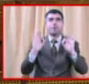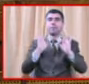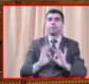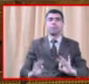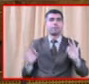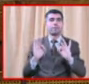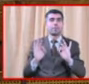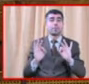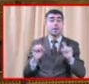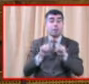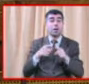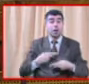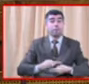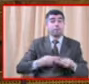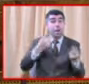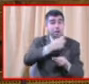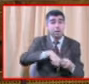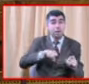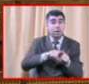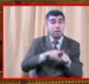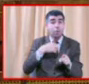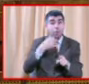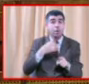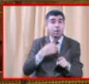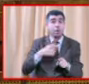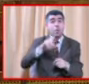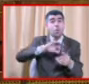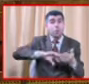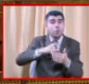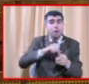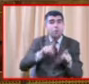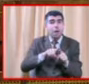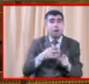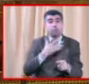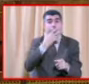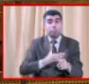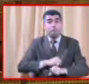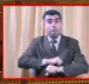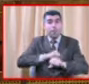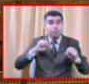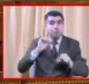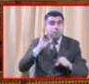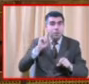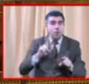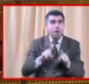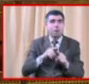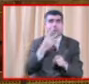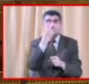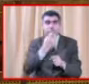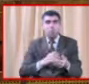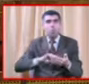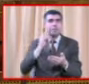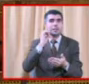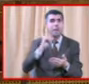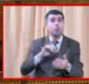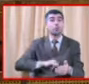الشيء كيفتح المجال أمام التطرف الديني، أمام الانحلال الخلقي، أمام أشياء كثيرة.